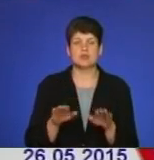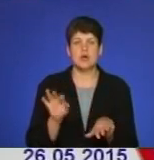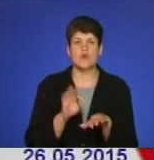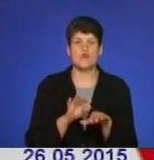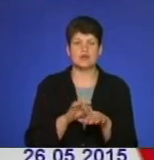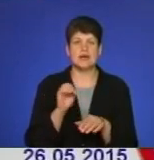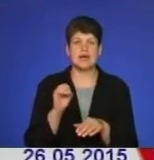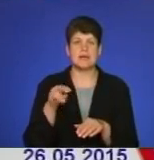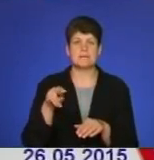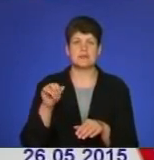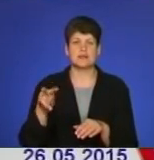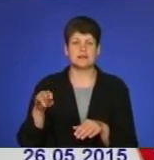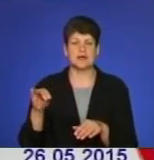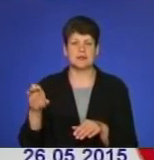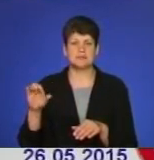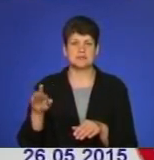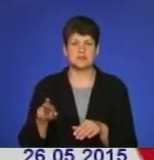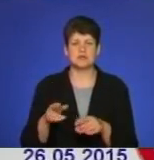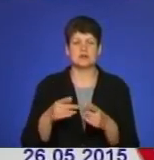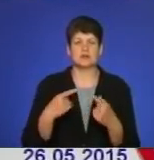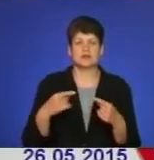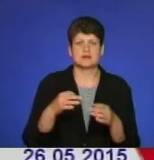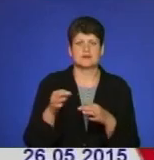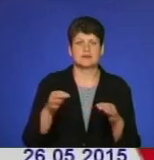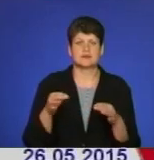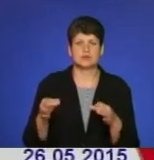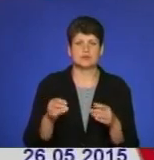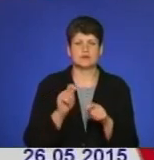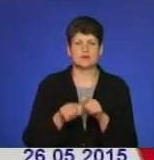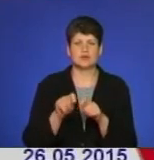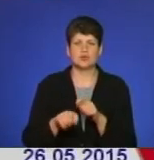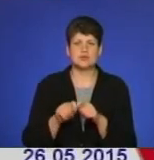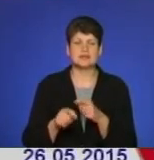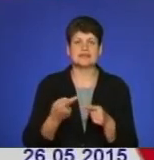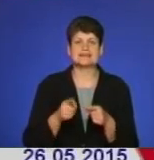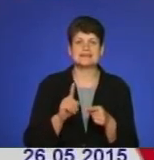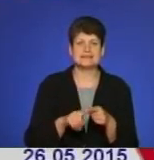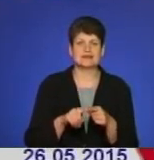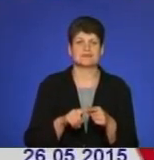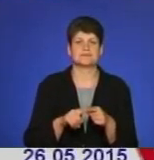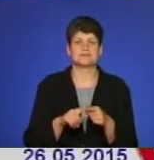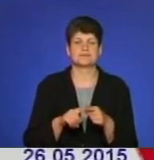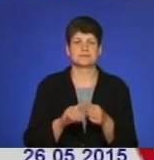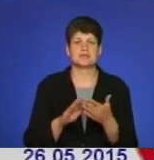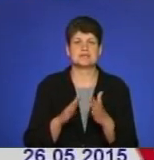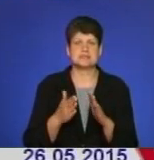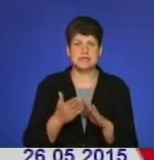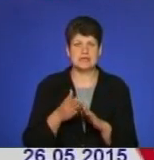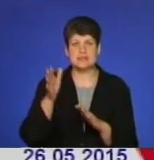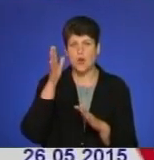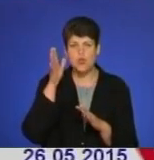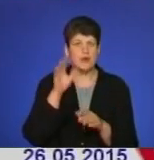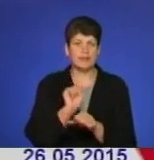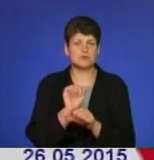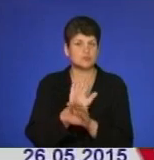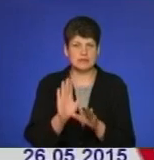на епілепсію, різні пароксизмальні стани, для диференційної діагностики цих станів, адже наука не стоїть на